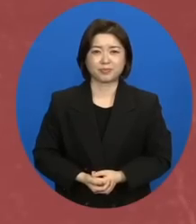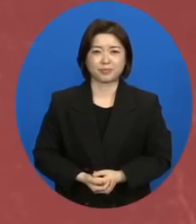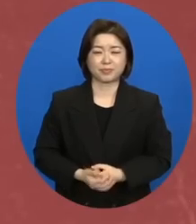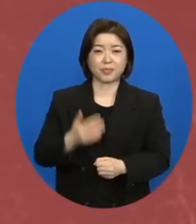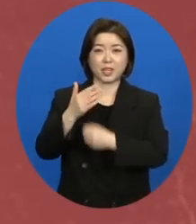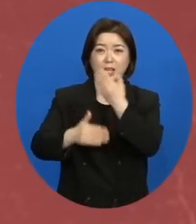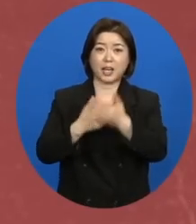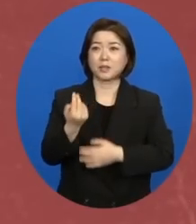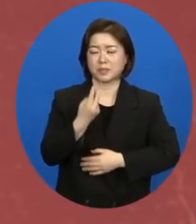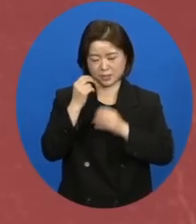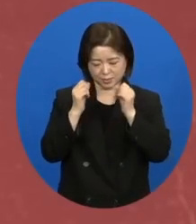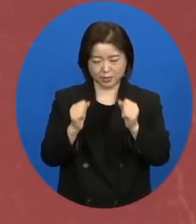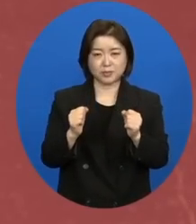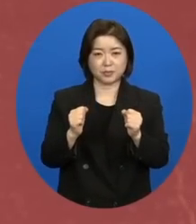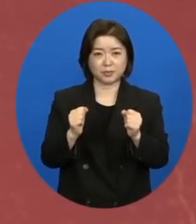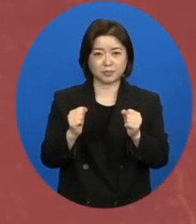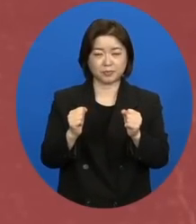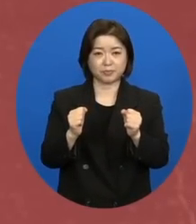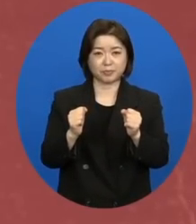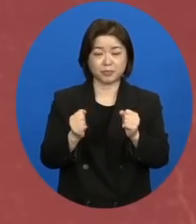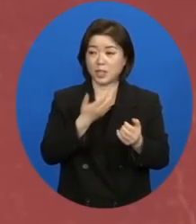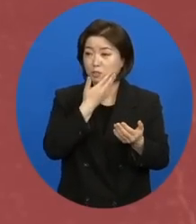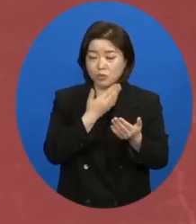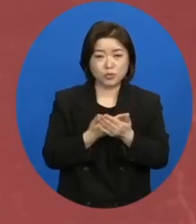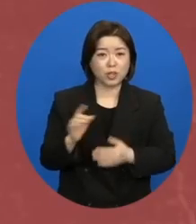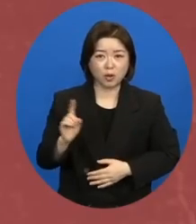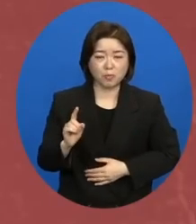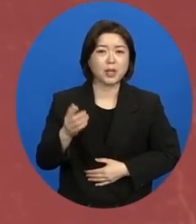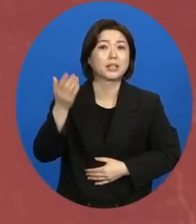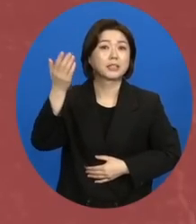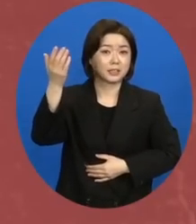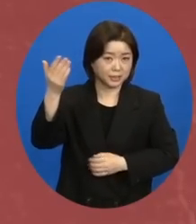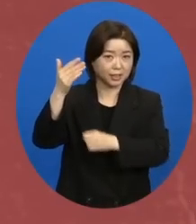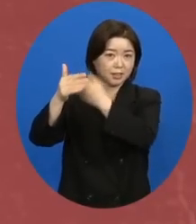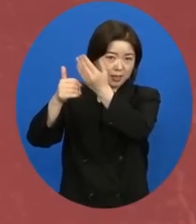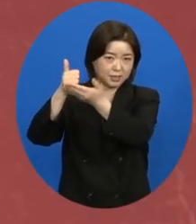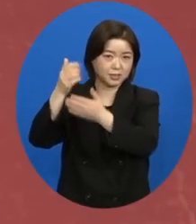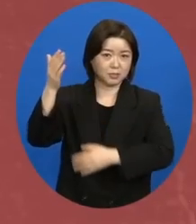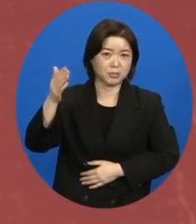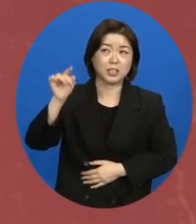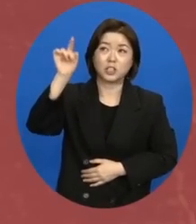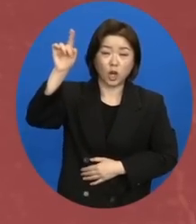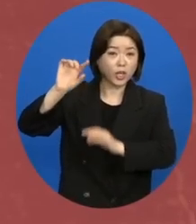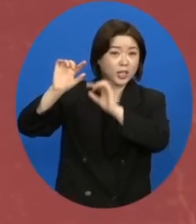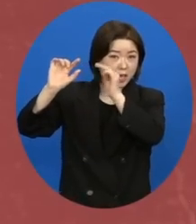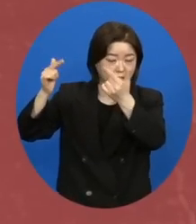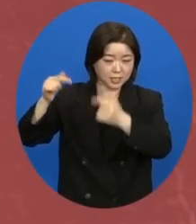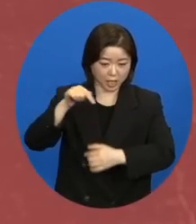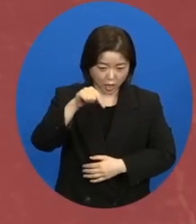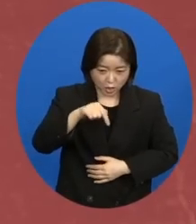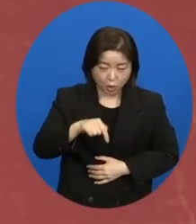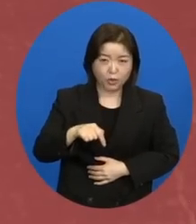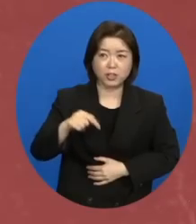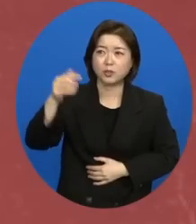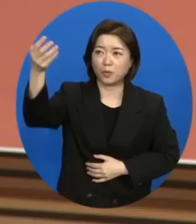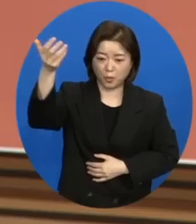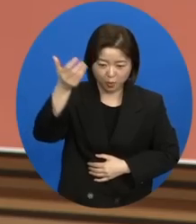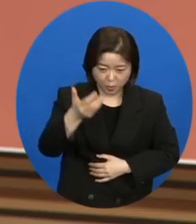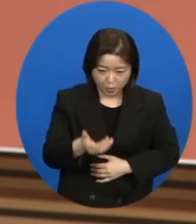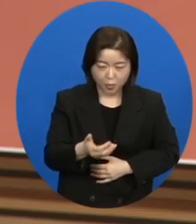하나님 살아계셔요. 중요한 건 뭐냐면 그 하나님이 저기 계신 게 아니라 여기 계신다는